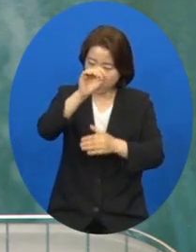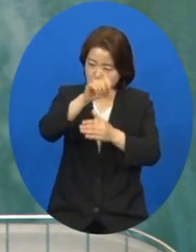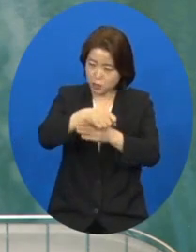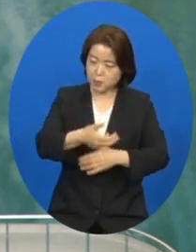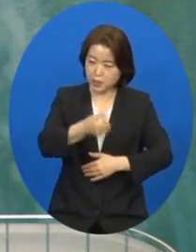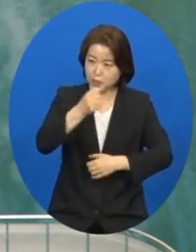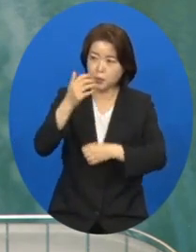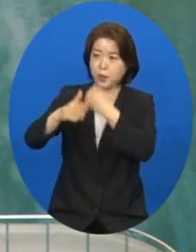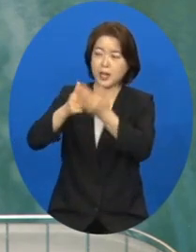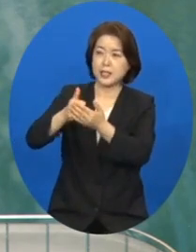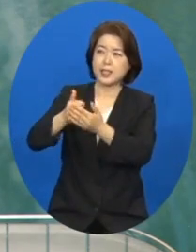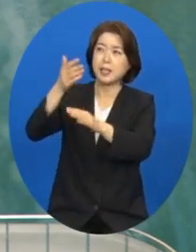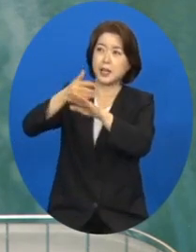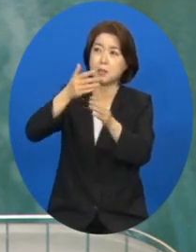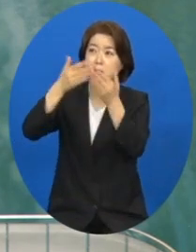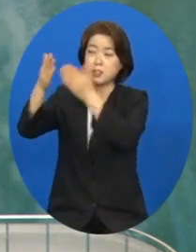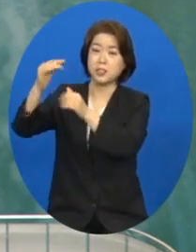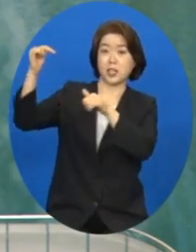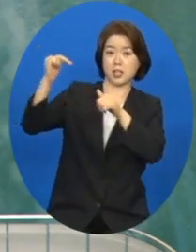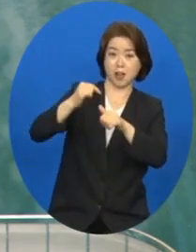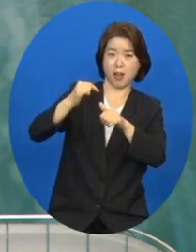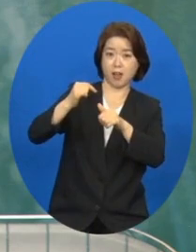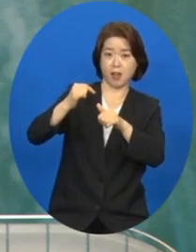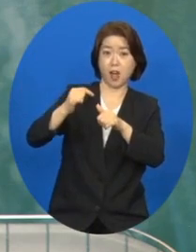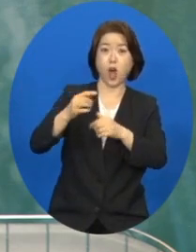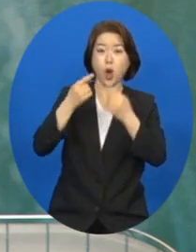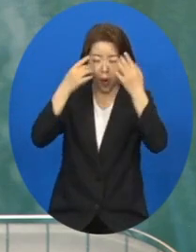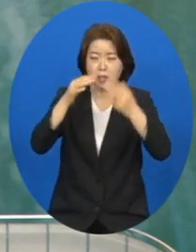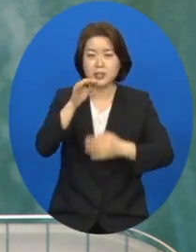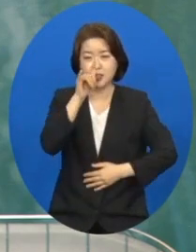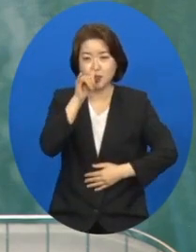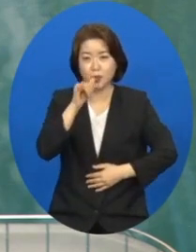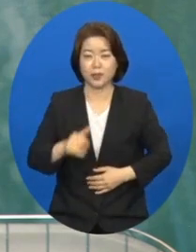감사하라 하고 명확하게 우리에게 명령하셨습니다.